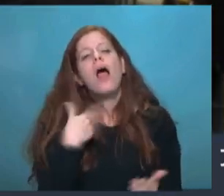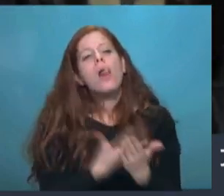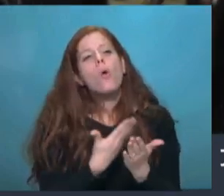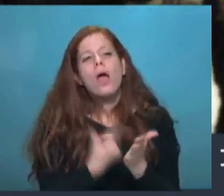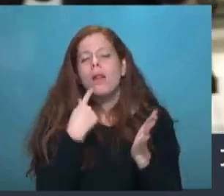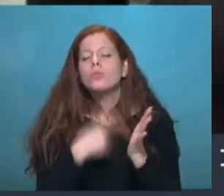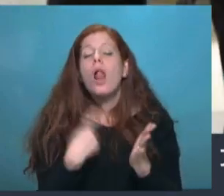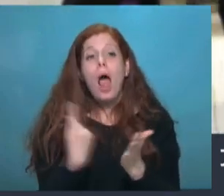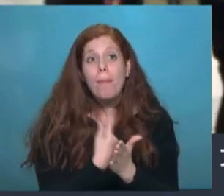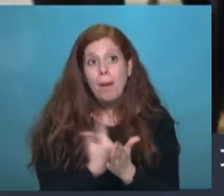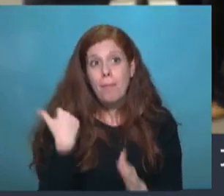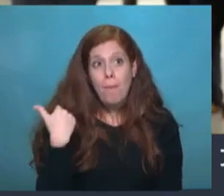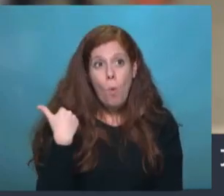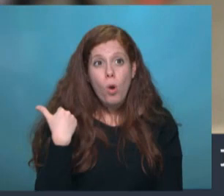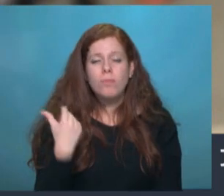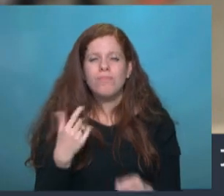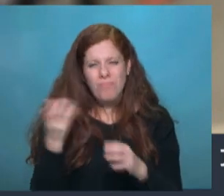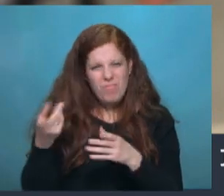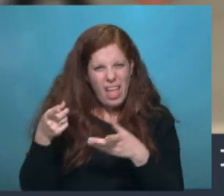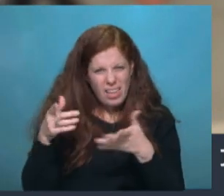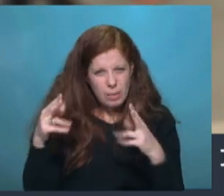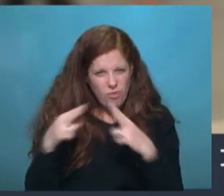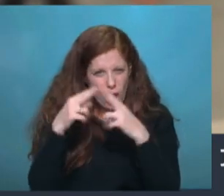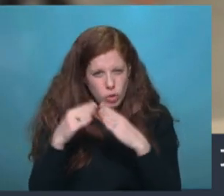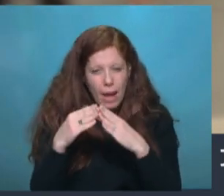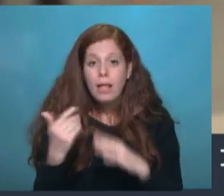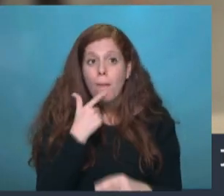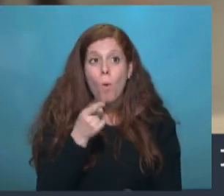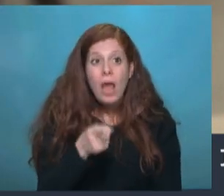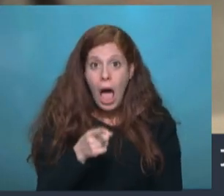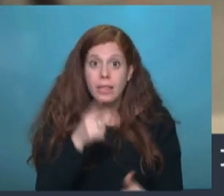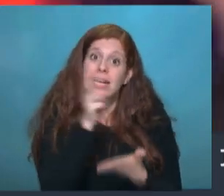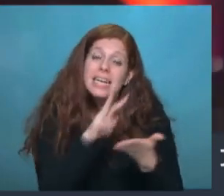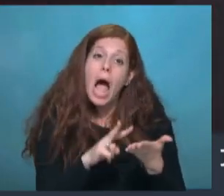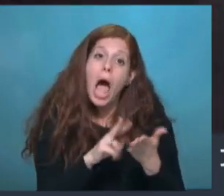הרבה פעמים אמרו לי, היה חוג בית למשל, שאלו אותי, ואת קראת שחוב?